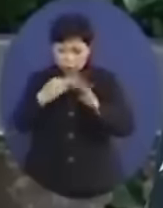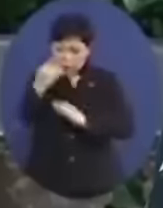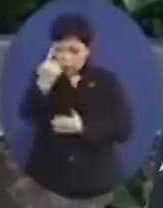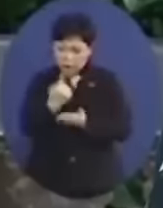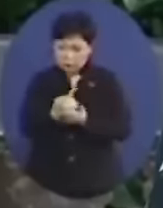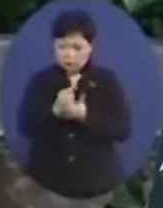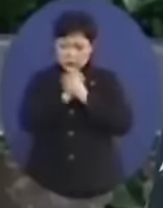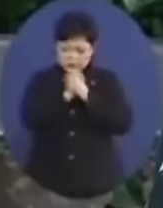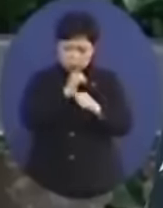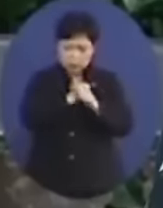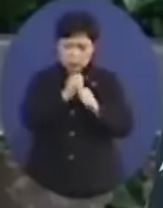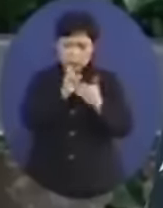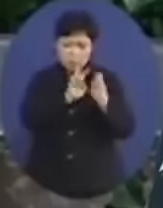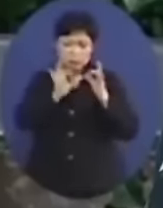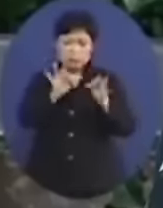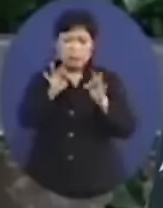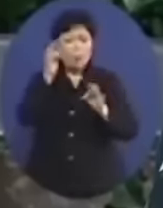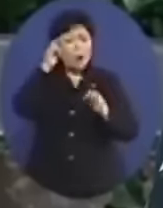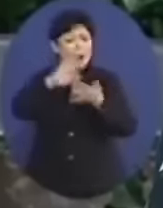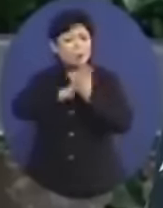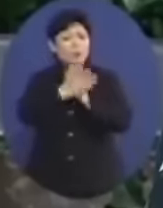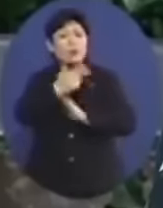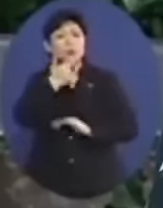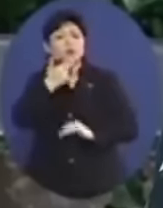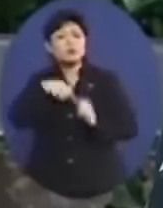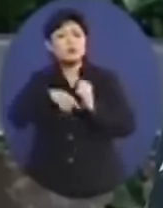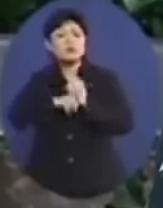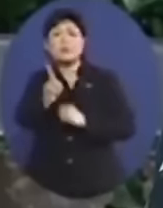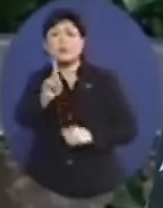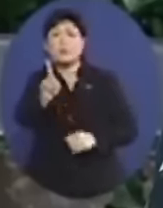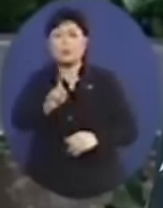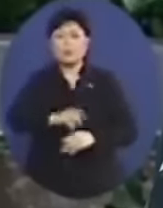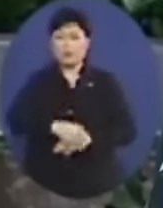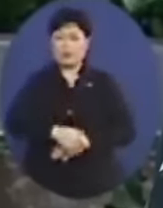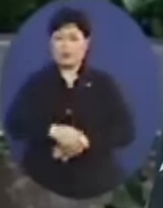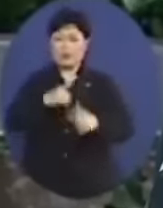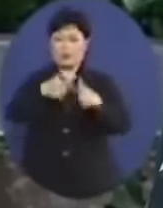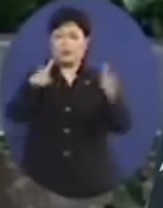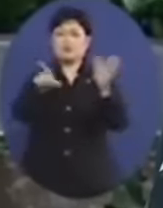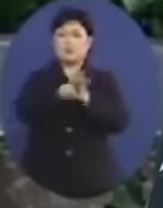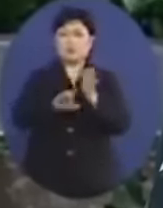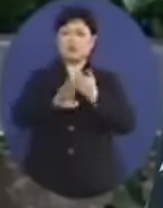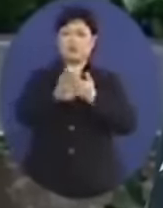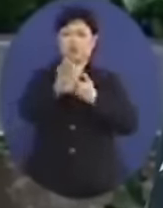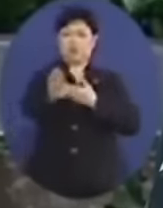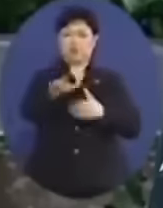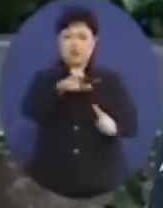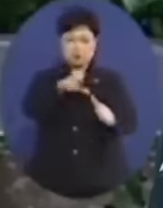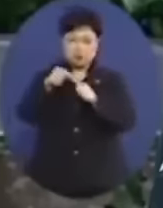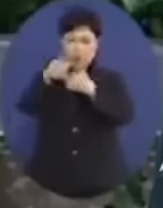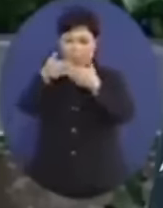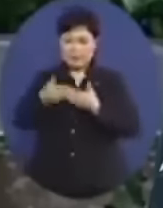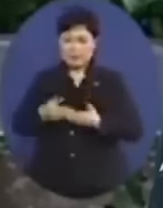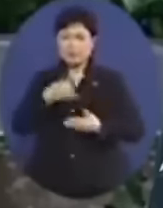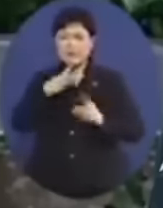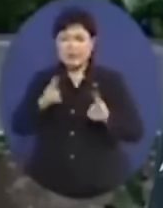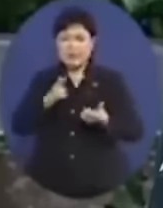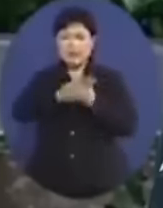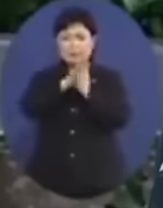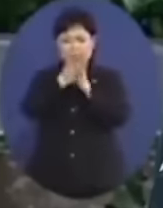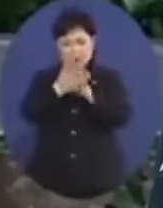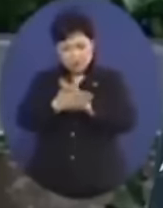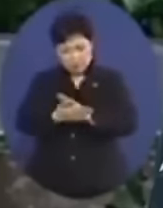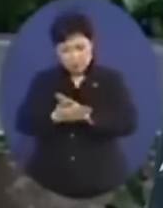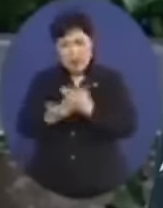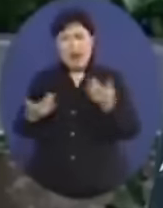하고 구원 받았는데 변화가 오지 않습니다 예수를 믿고 난 다음에는 구원만 받을뿐 아니라 변화가 꼭